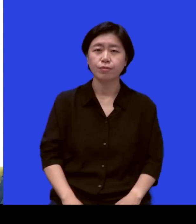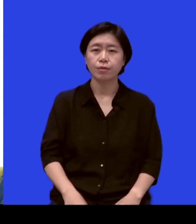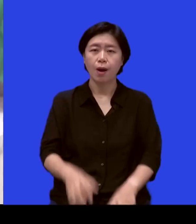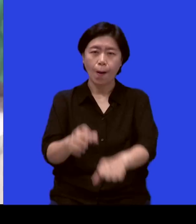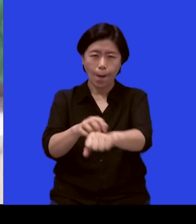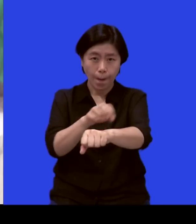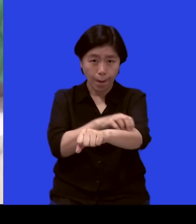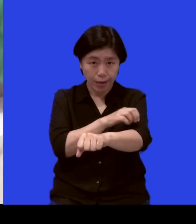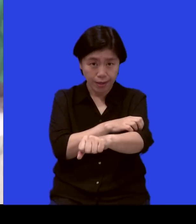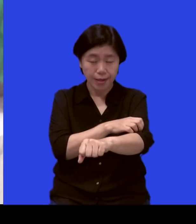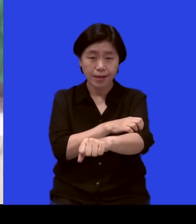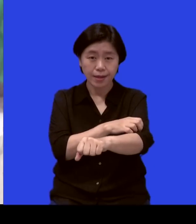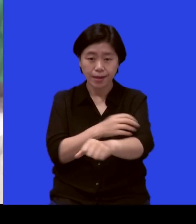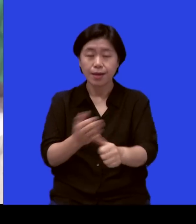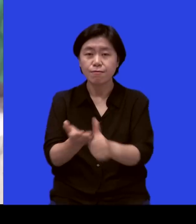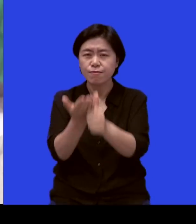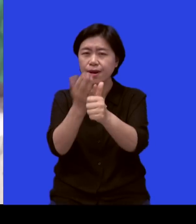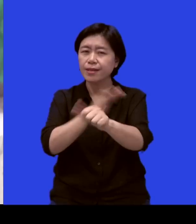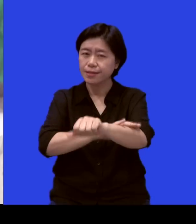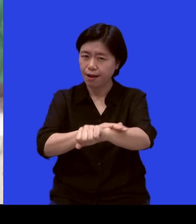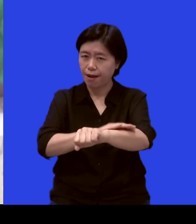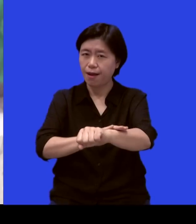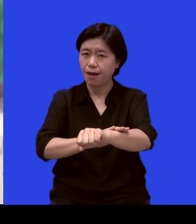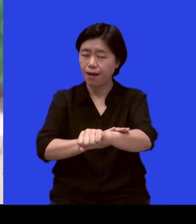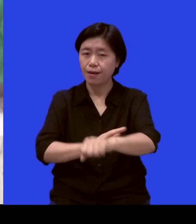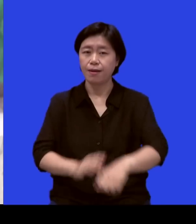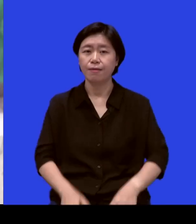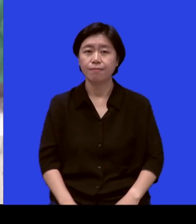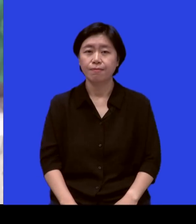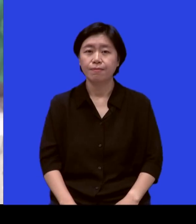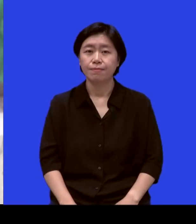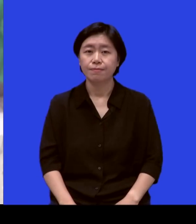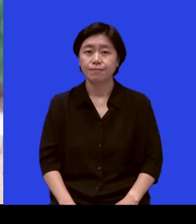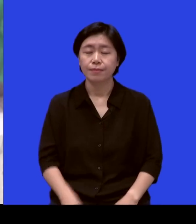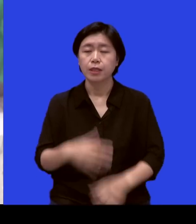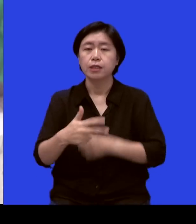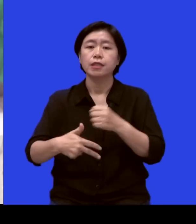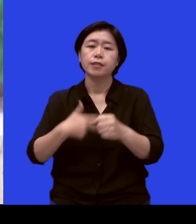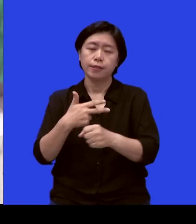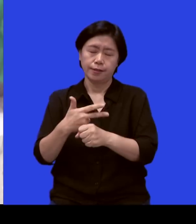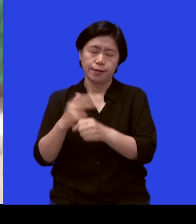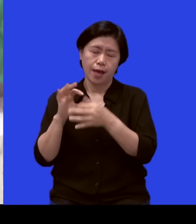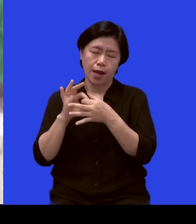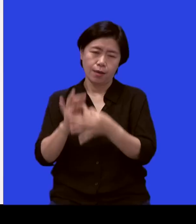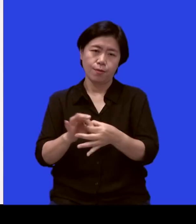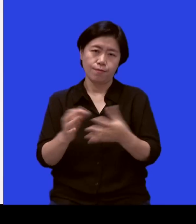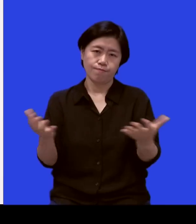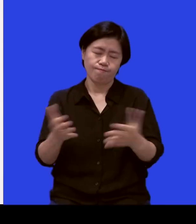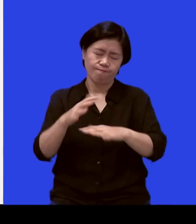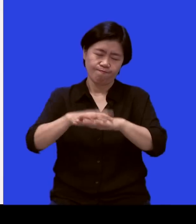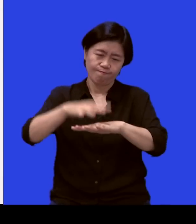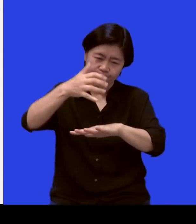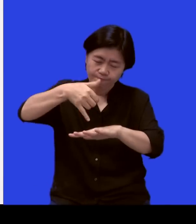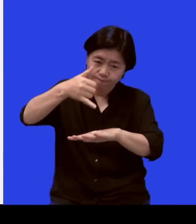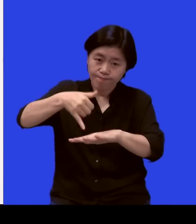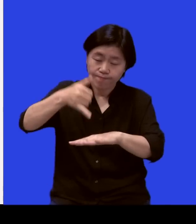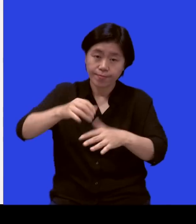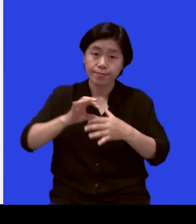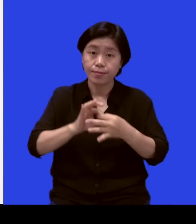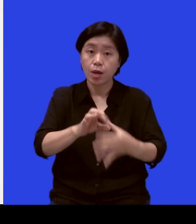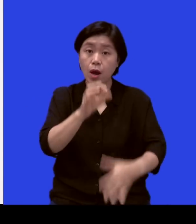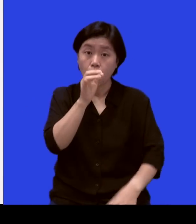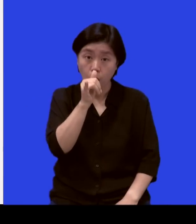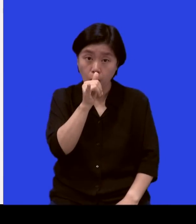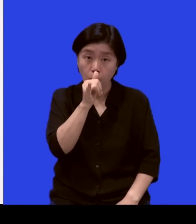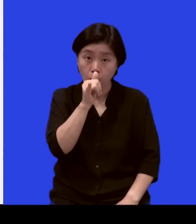오이 제가 오이 농사를 잘 지어요. 오이 농사가 어렵거든요. 그걸 7년을 했어요. 그렇게 해서 이제 하고